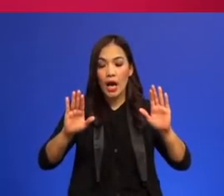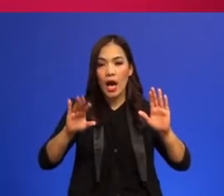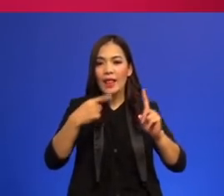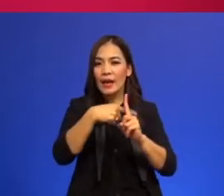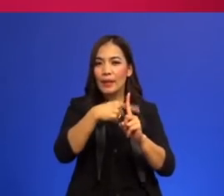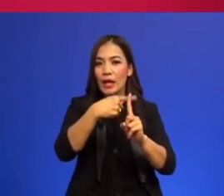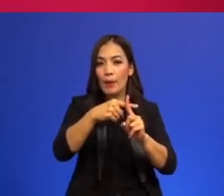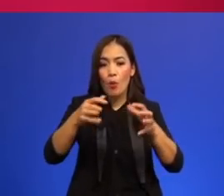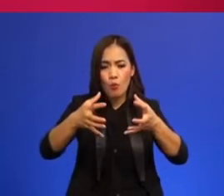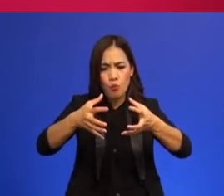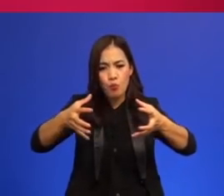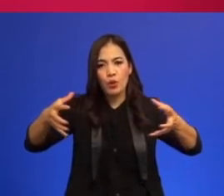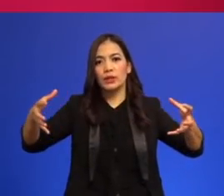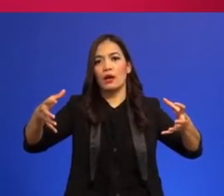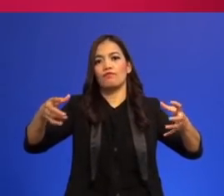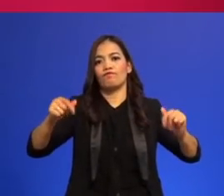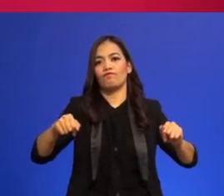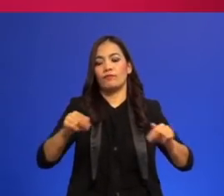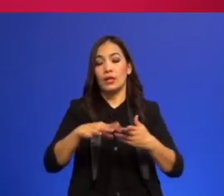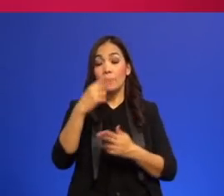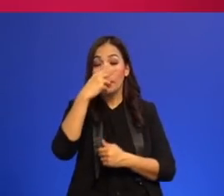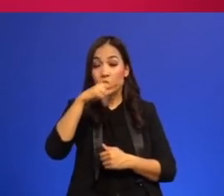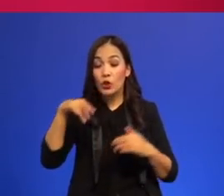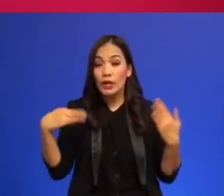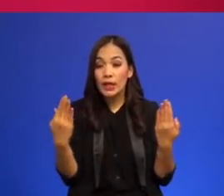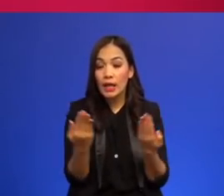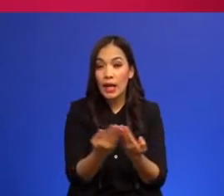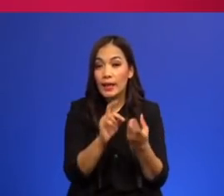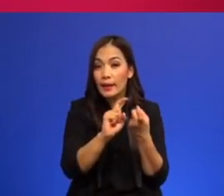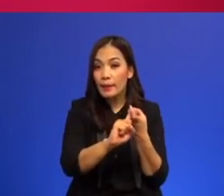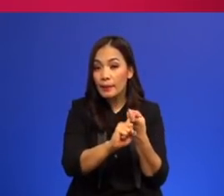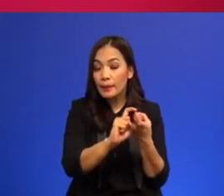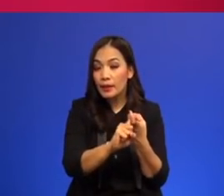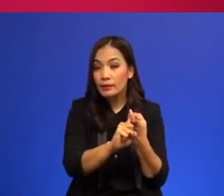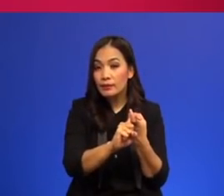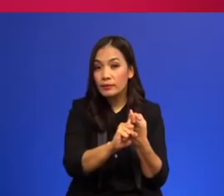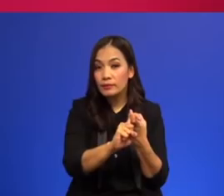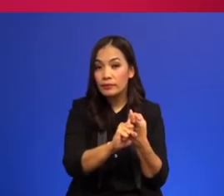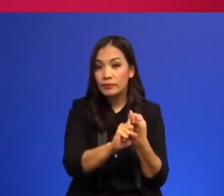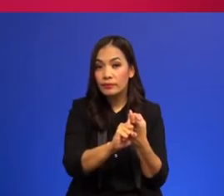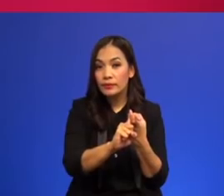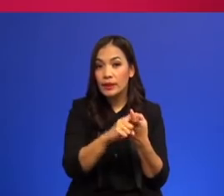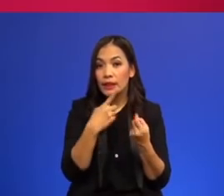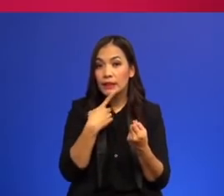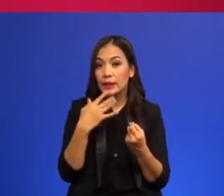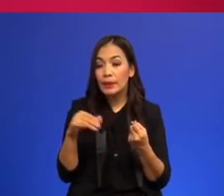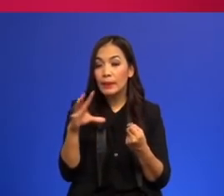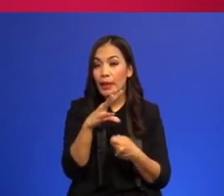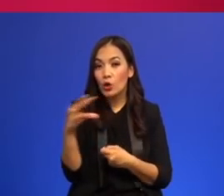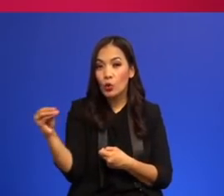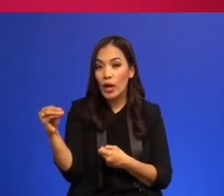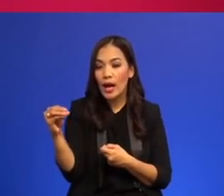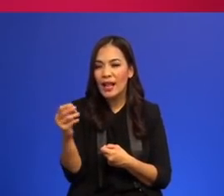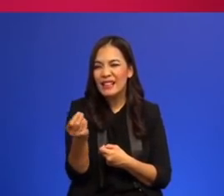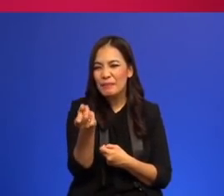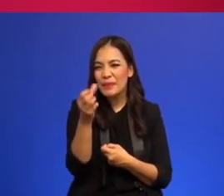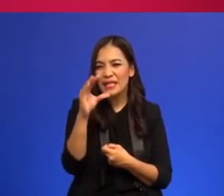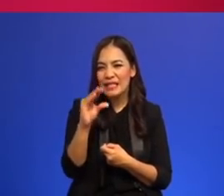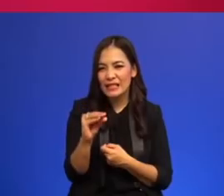makin mengglobal, suasana kekerabatan juga makin luntur, makin